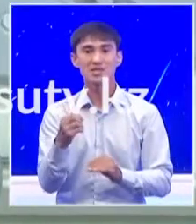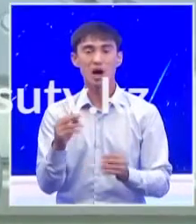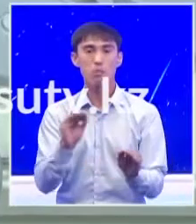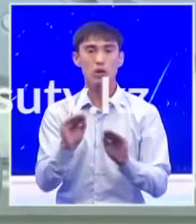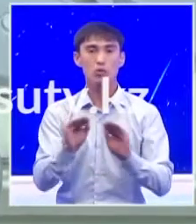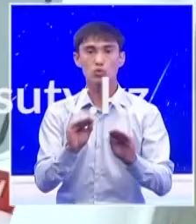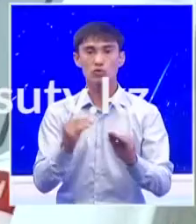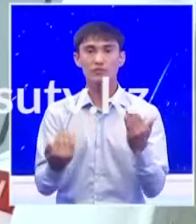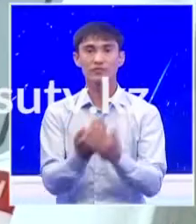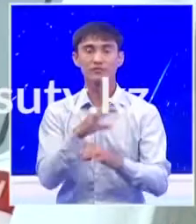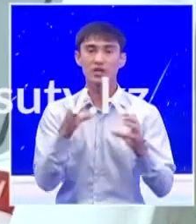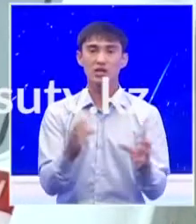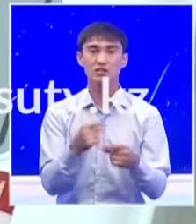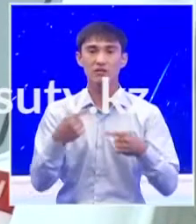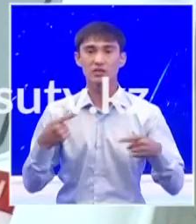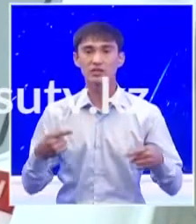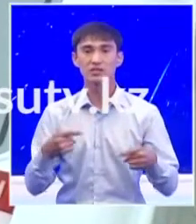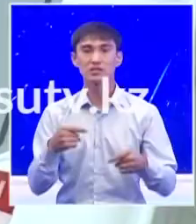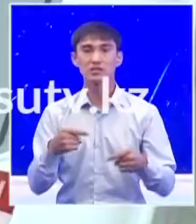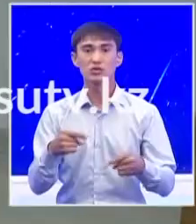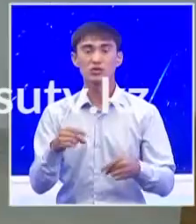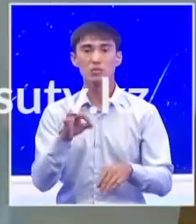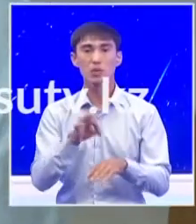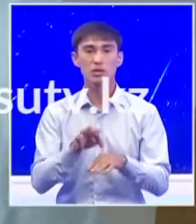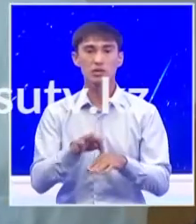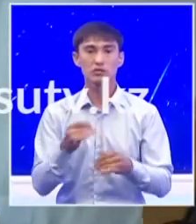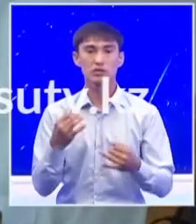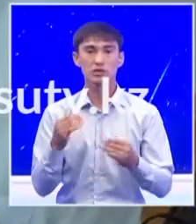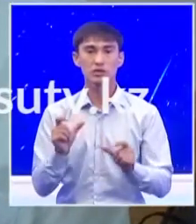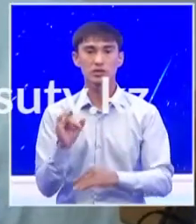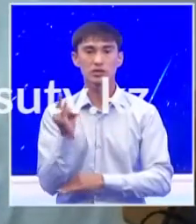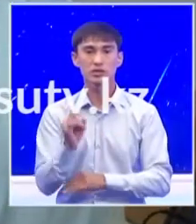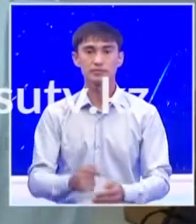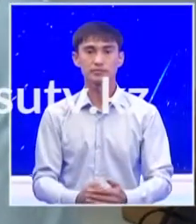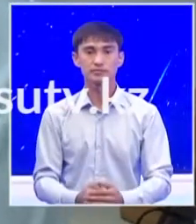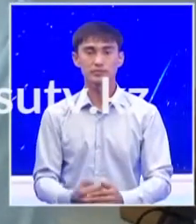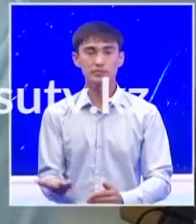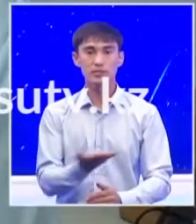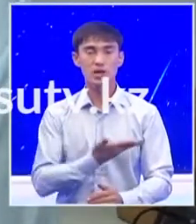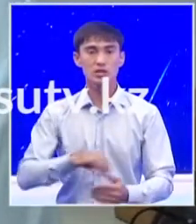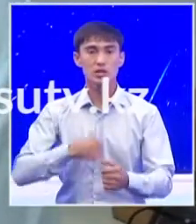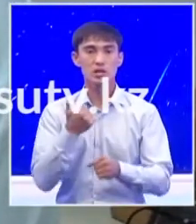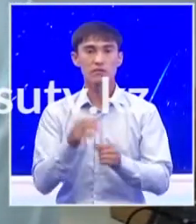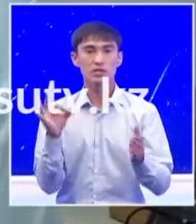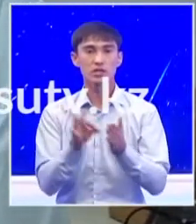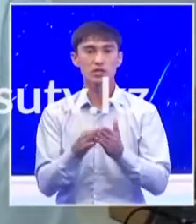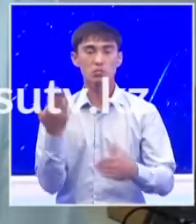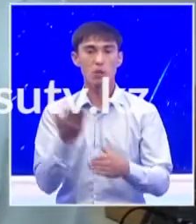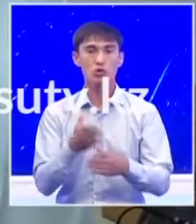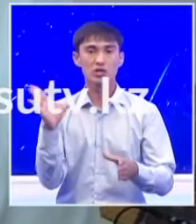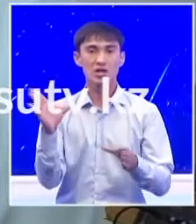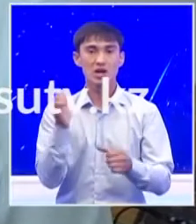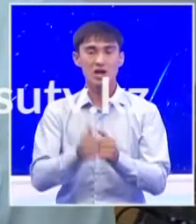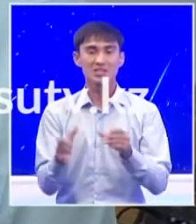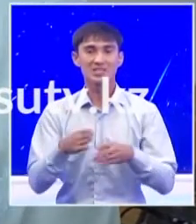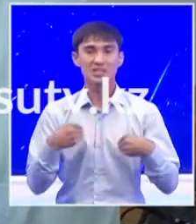выхаживания новорожденных с различными патологиями. Наша главная задача – помочь каждой семье иметь